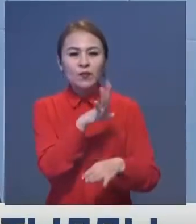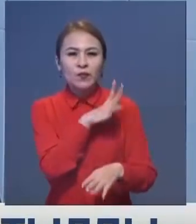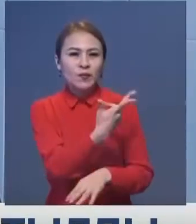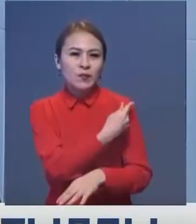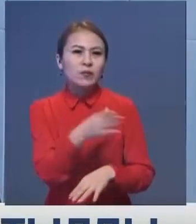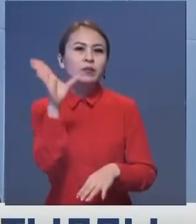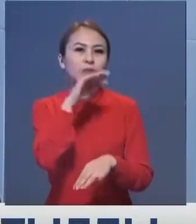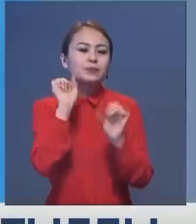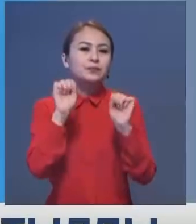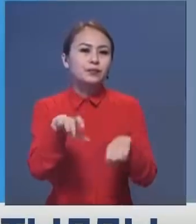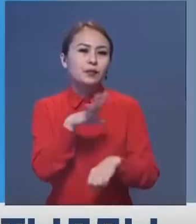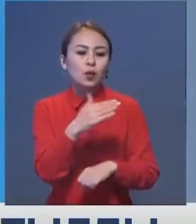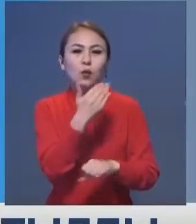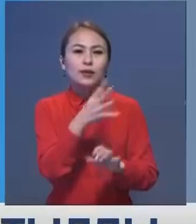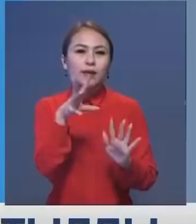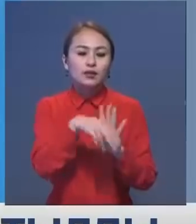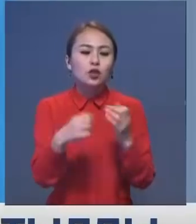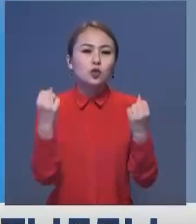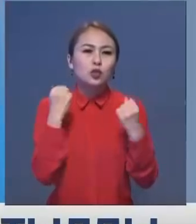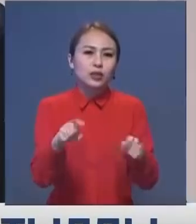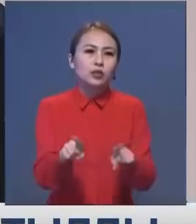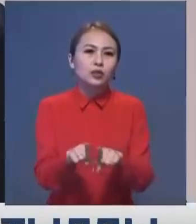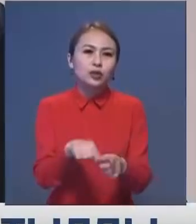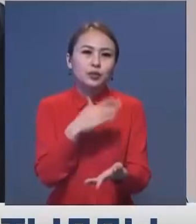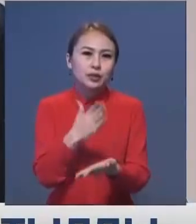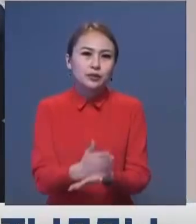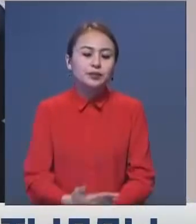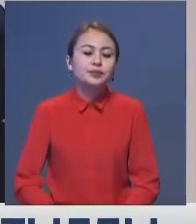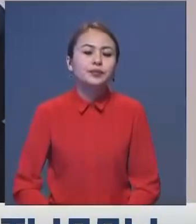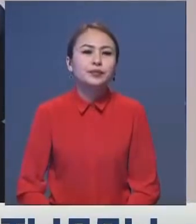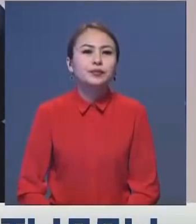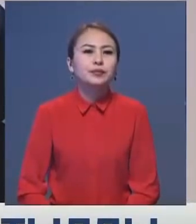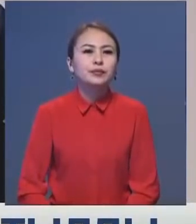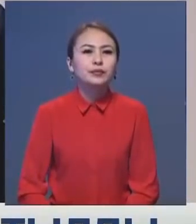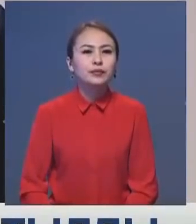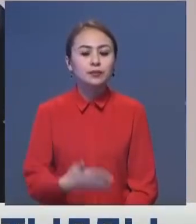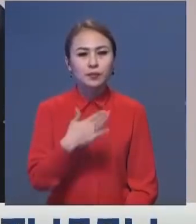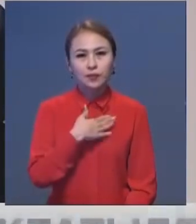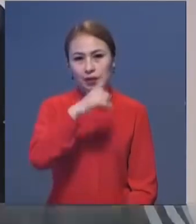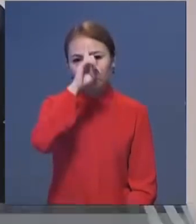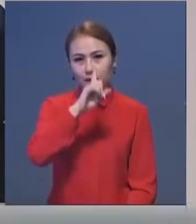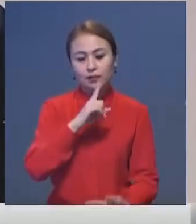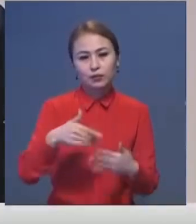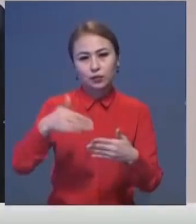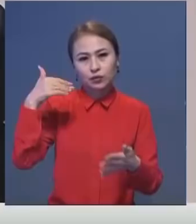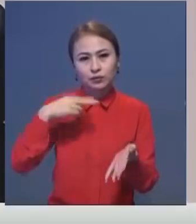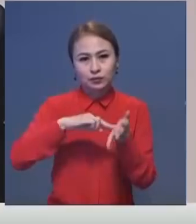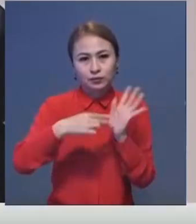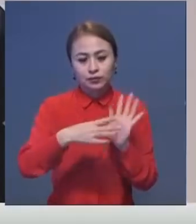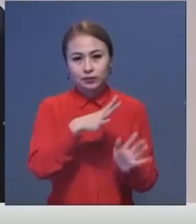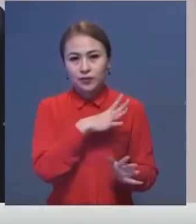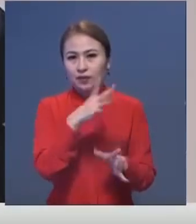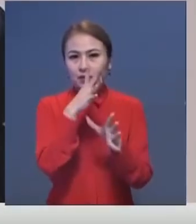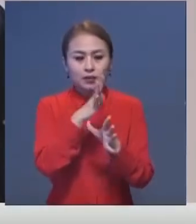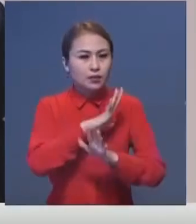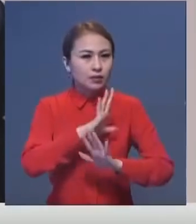екпені алып үлгерді. Олардың қатарында спортшылар да бар. Біз негізі бұны бір ай бұрын жобалағанбыз негізі. Қол тимей